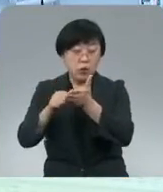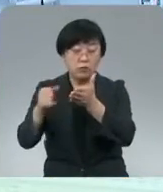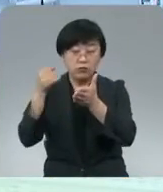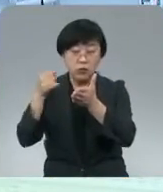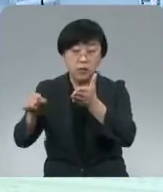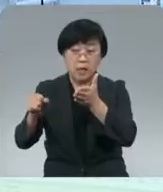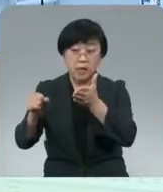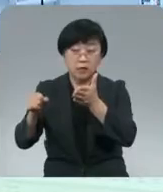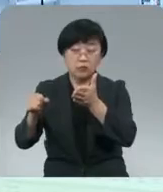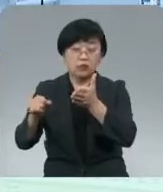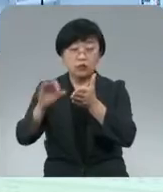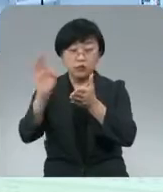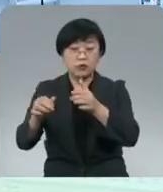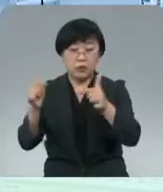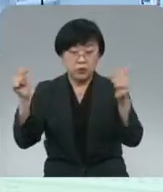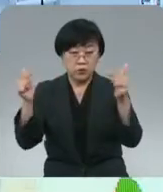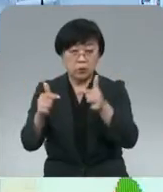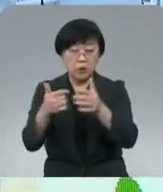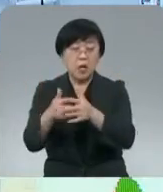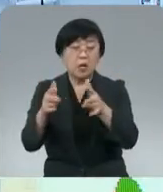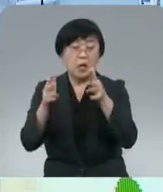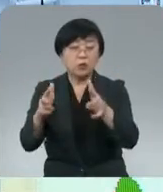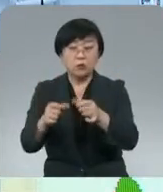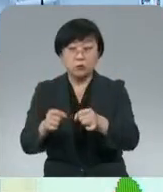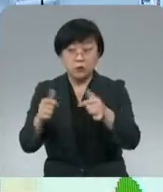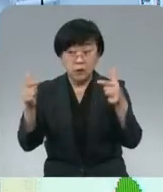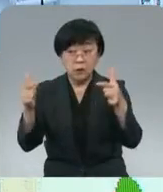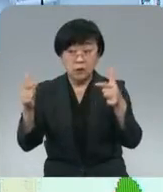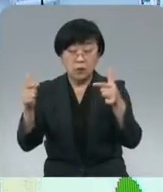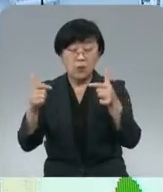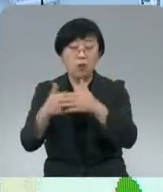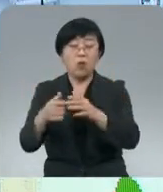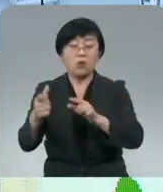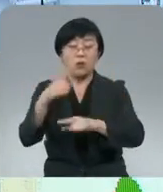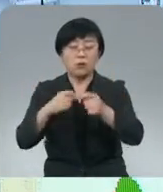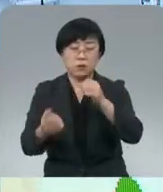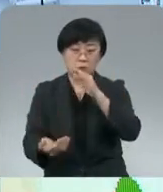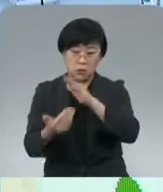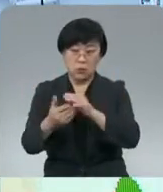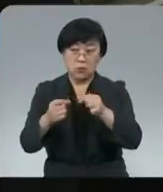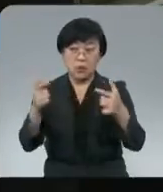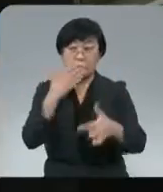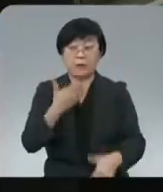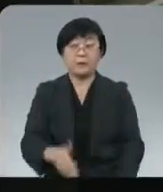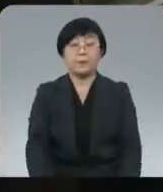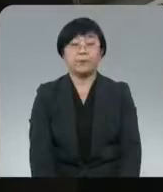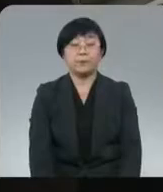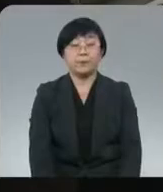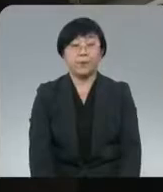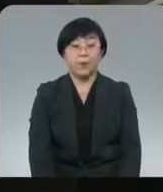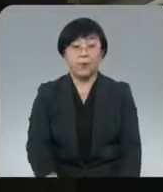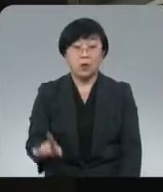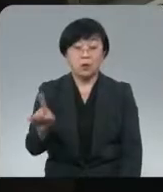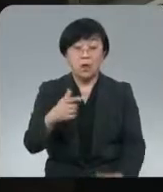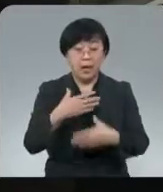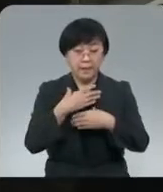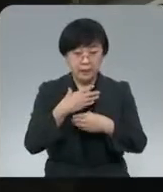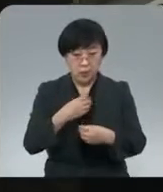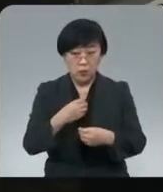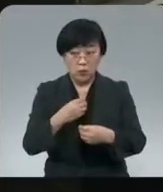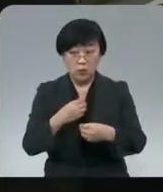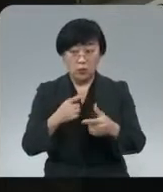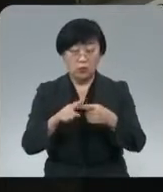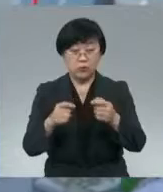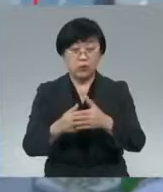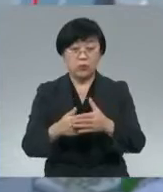di pabrik dunia nyata juga turut berubah petugas tidak perlu langsung datang ke lokasi dan dapat dengan mudah menangani proses lini produksi